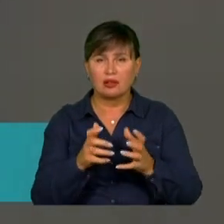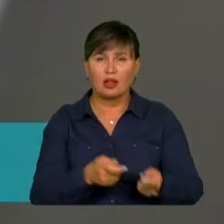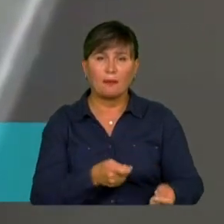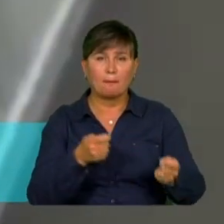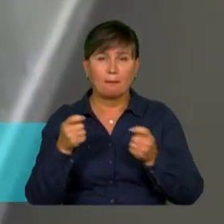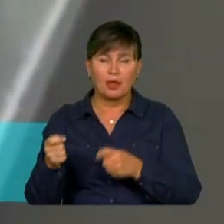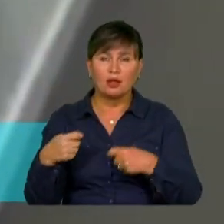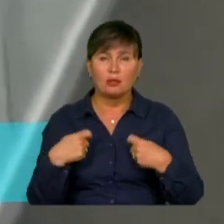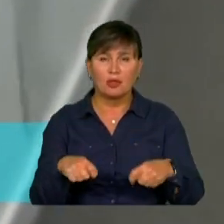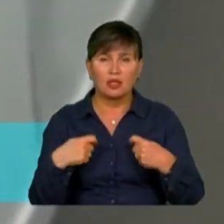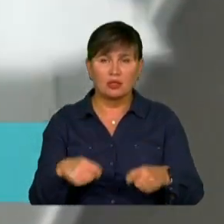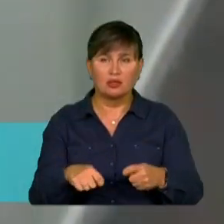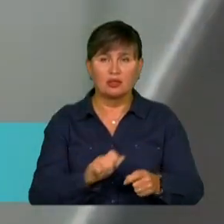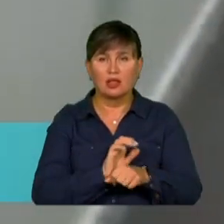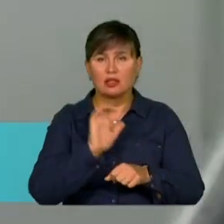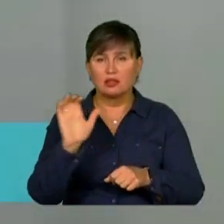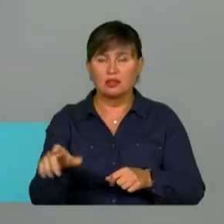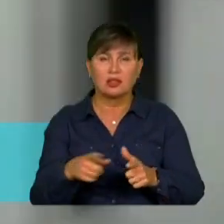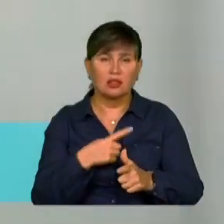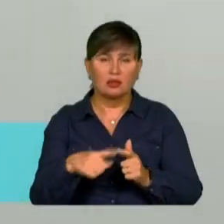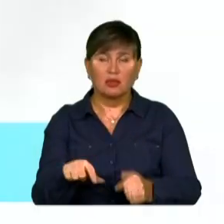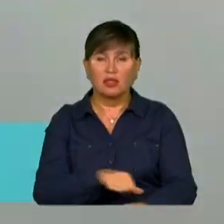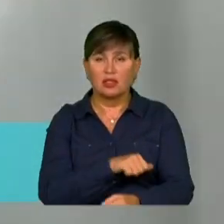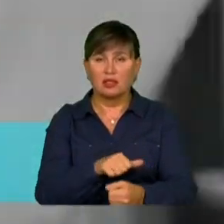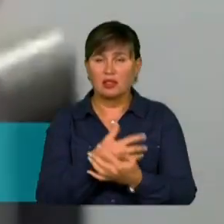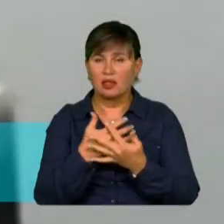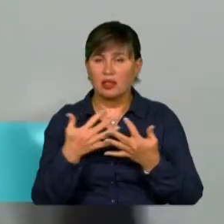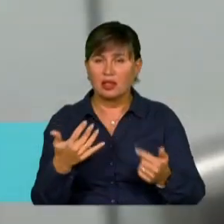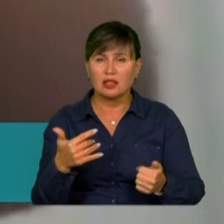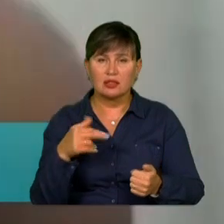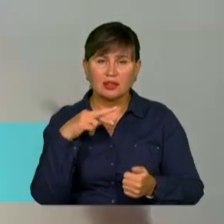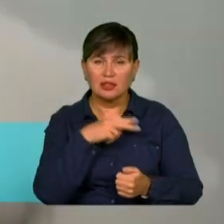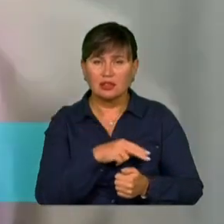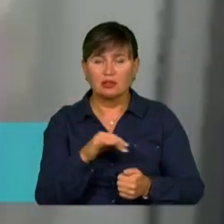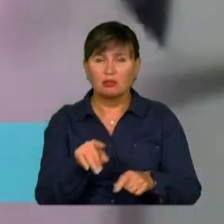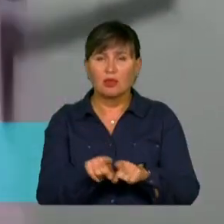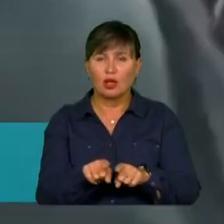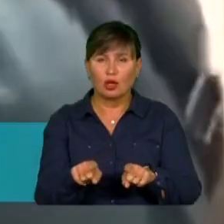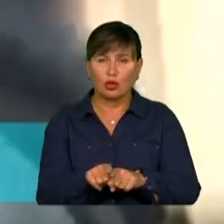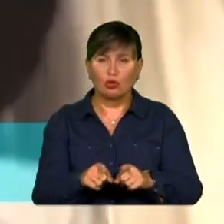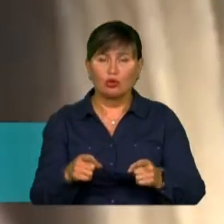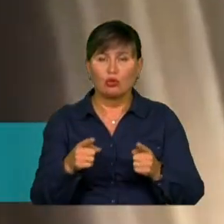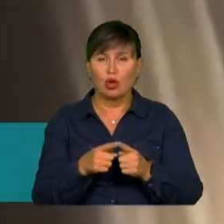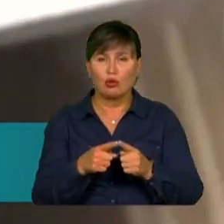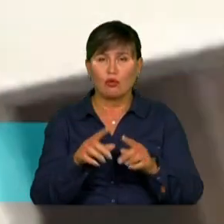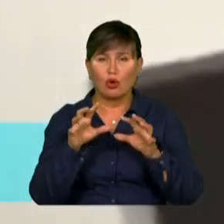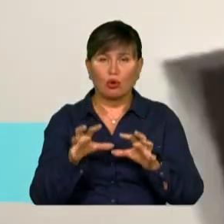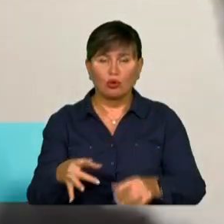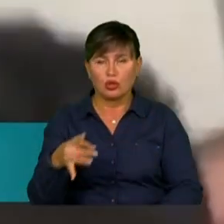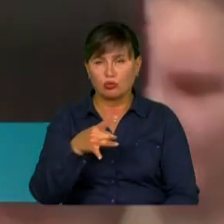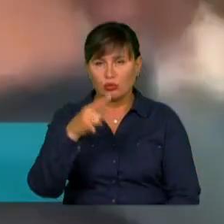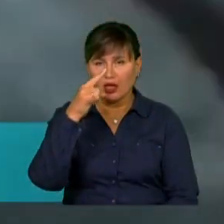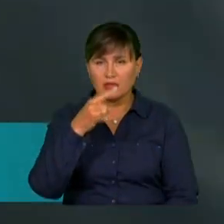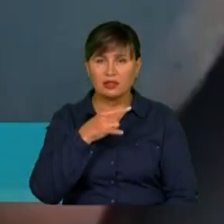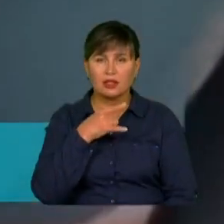целях сбыта, пересылка либо сбыт наркотических средств, психотропных веществ, их аналогов» Уголовного кодекса Республики